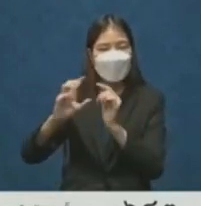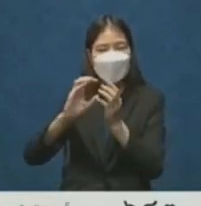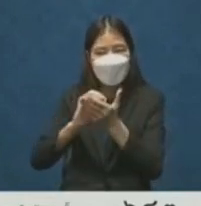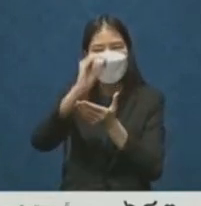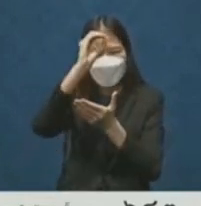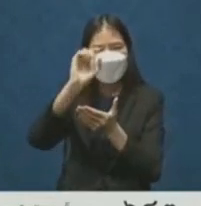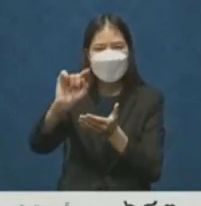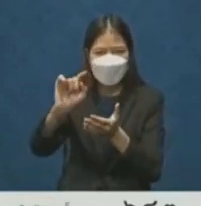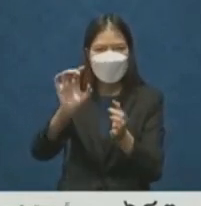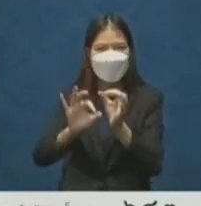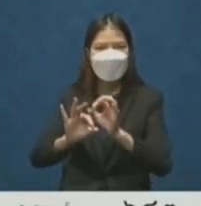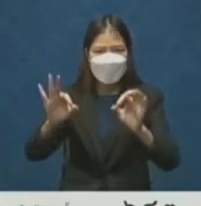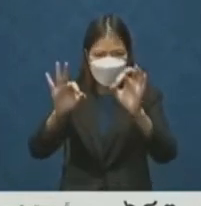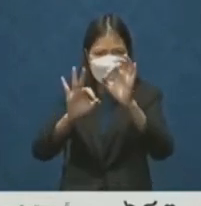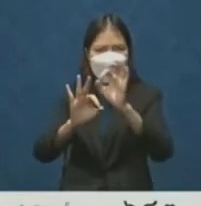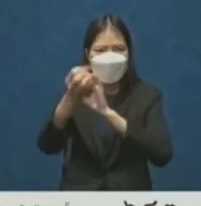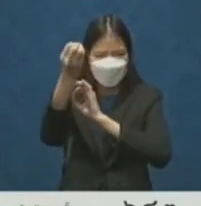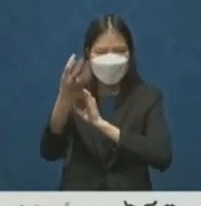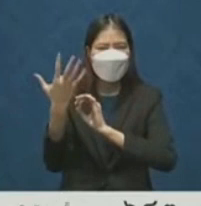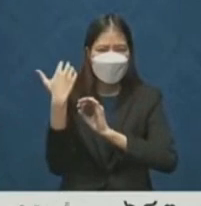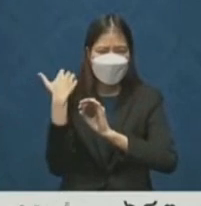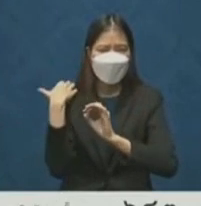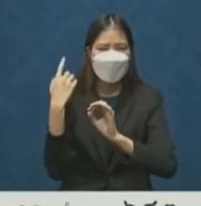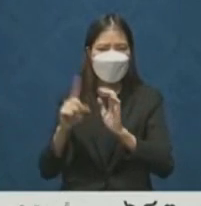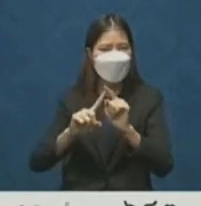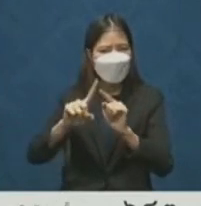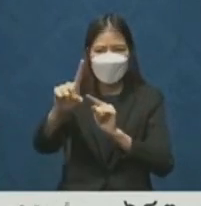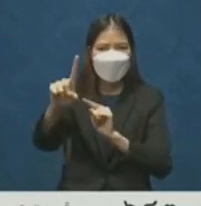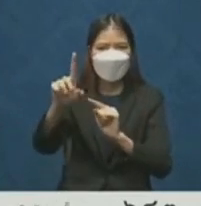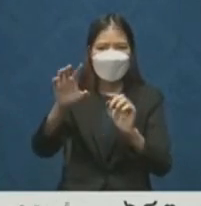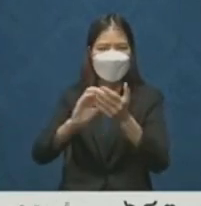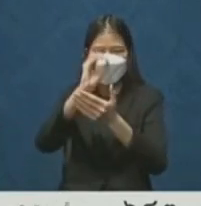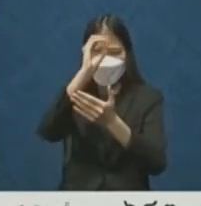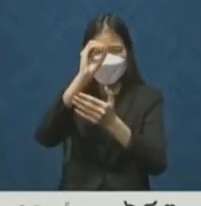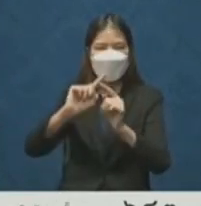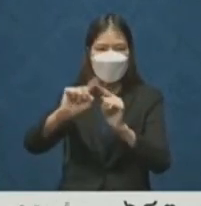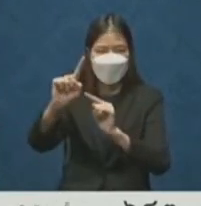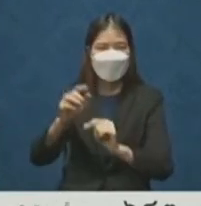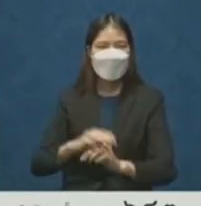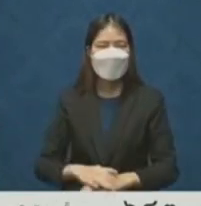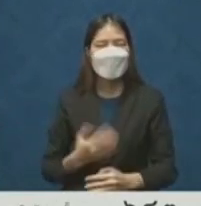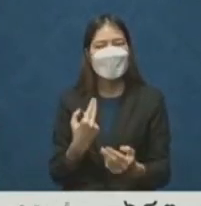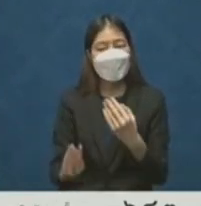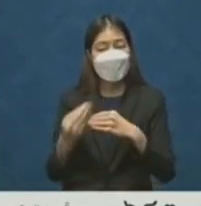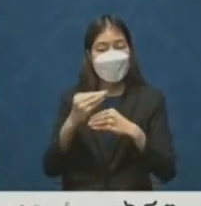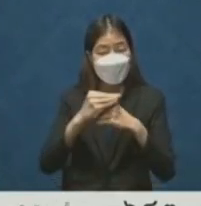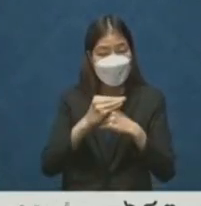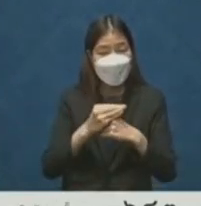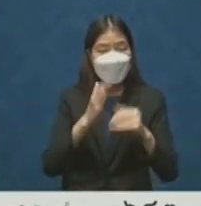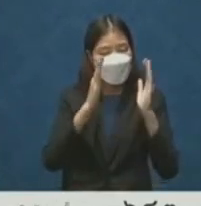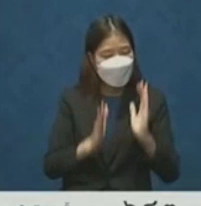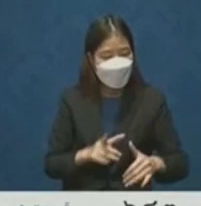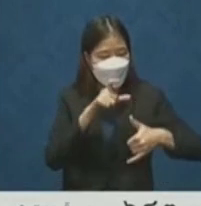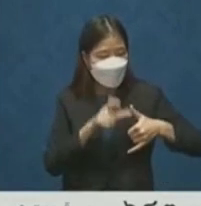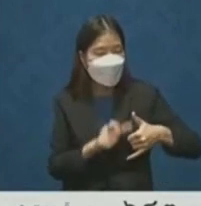ชนแล้วเนี่ยเรื่องของการศึกษาก็จะเป็น change agent ที่สำคัญที่สุดอันนึงในนี้เราได้เติมลงไปในเรื่องของการเป็นคน